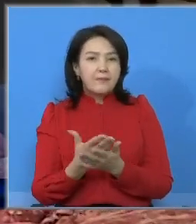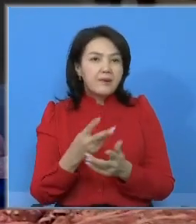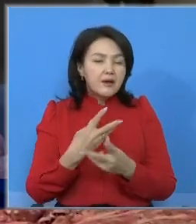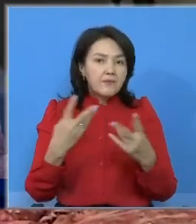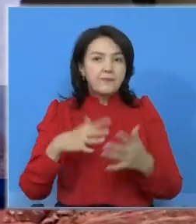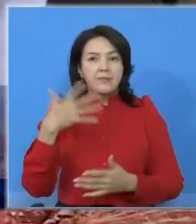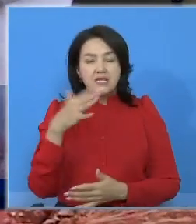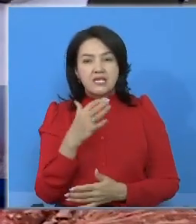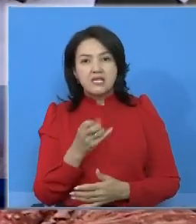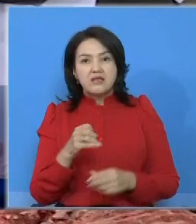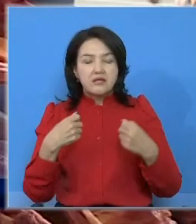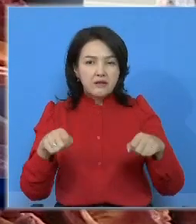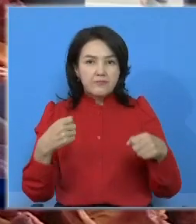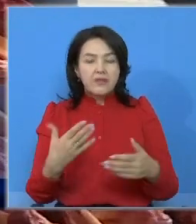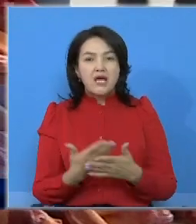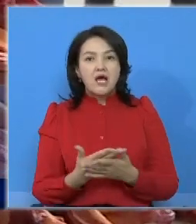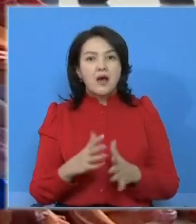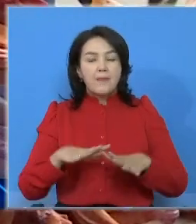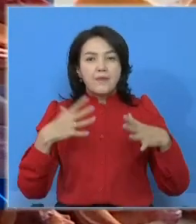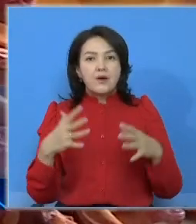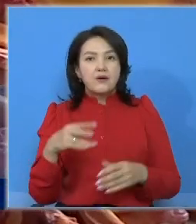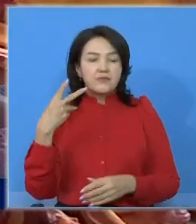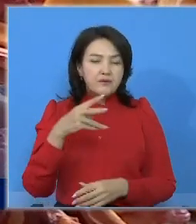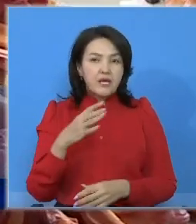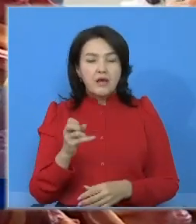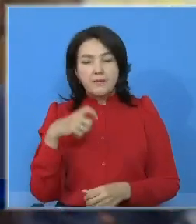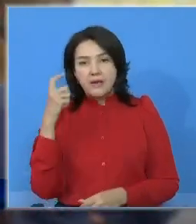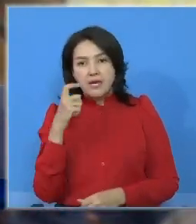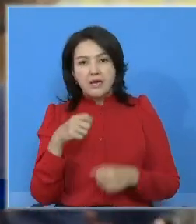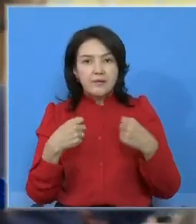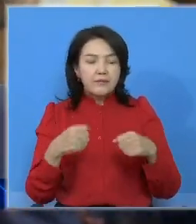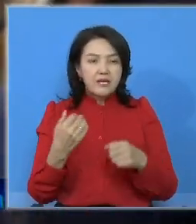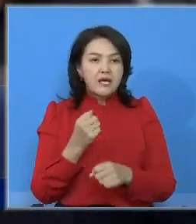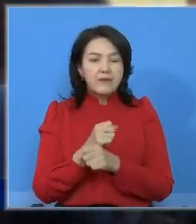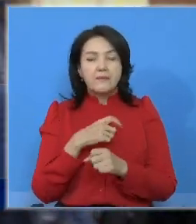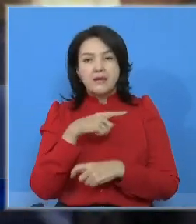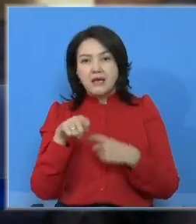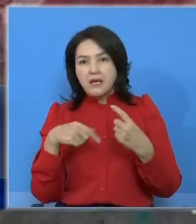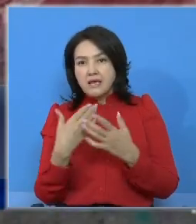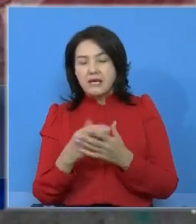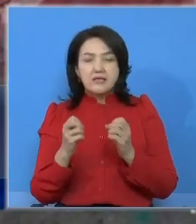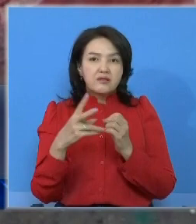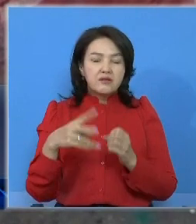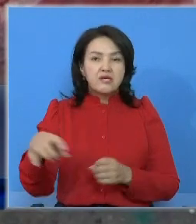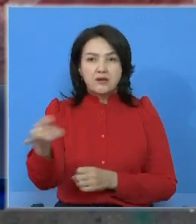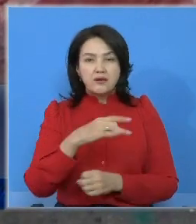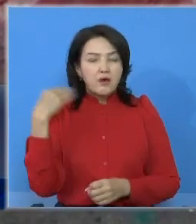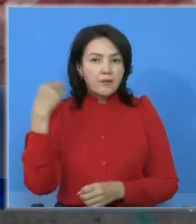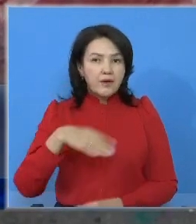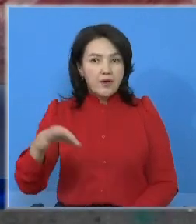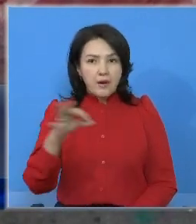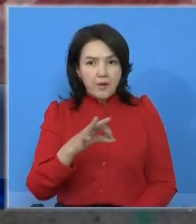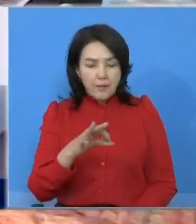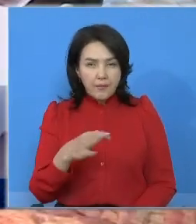свыше 50 видов товаров от более чем 20 производителей и перерабатывающих предприятий из 12 районов Актюбинской